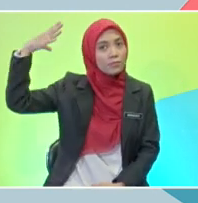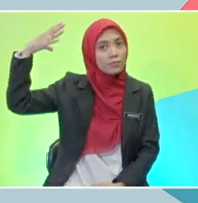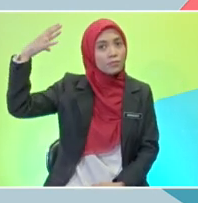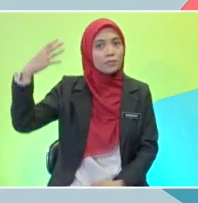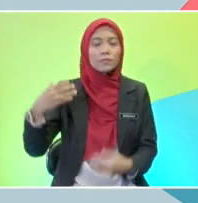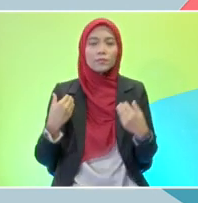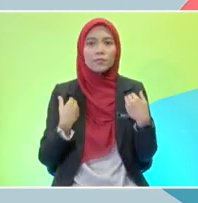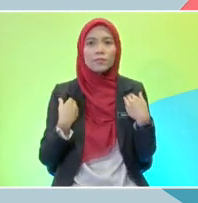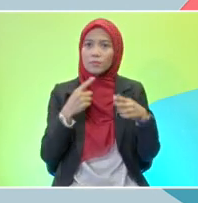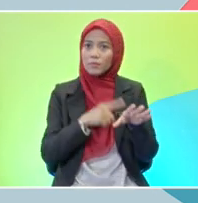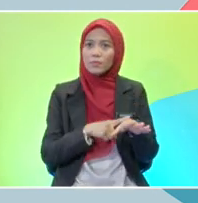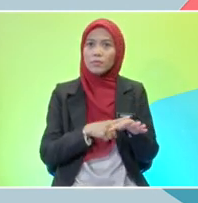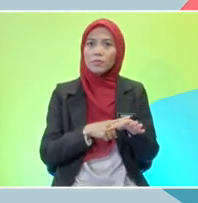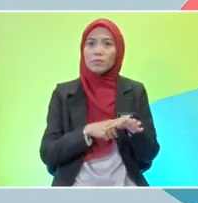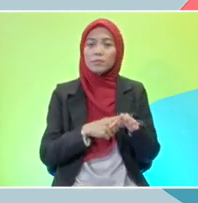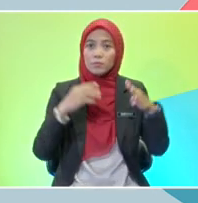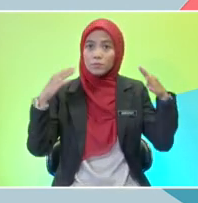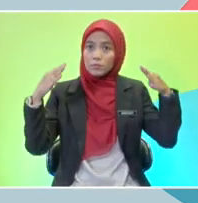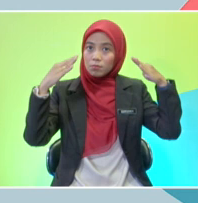Bumbung rumah tradisional